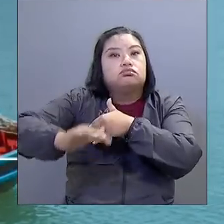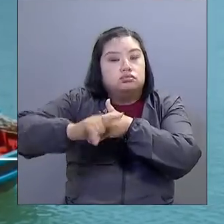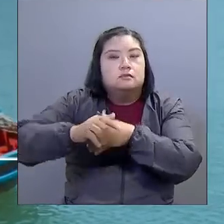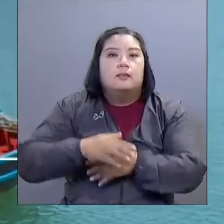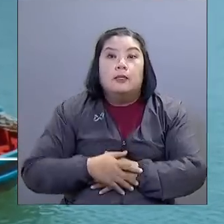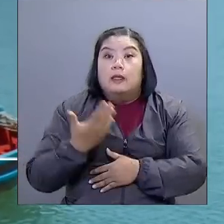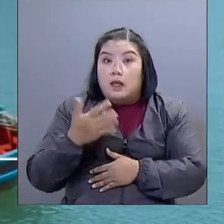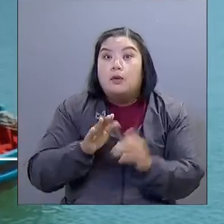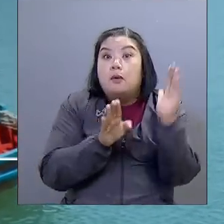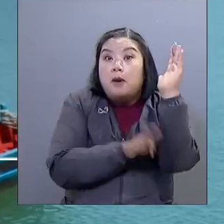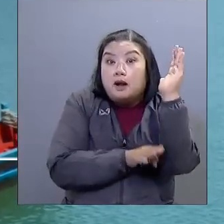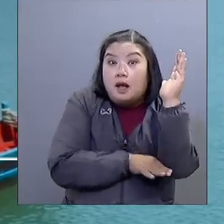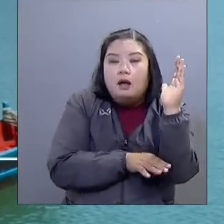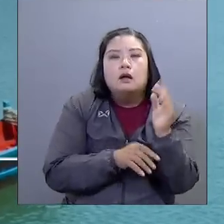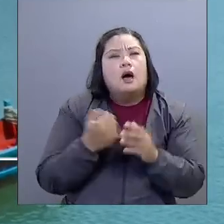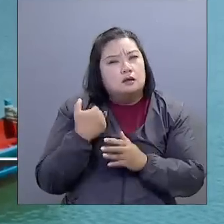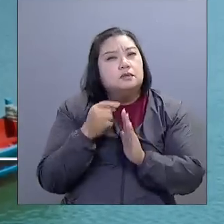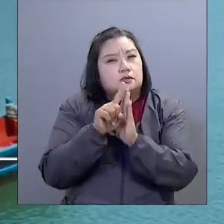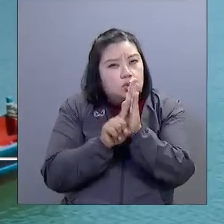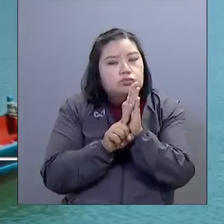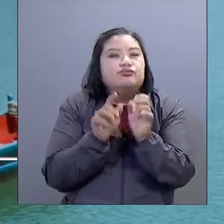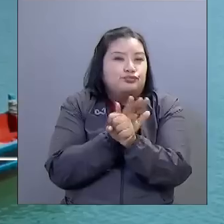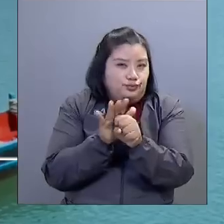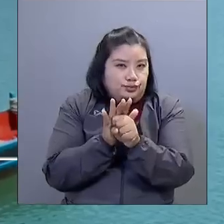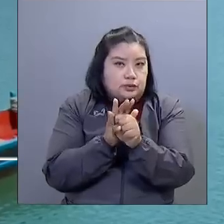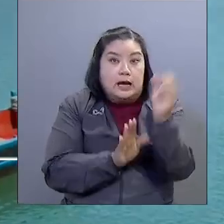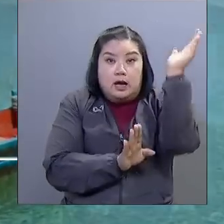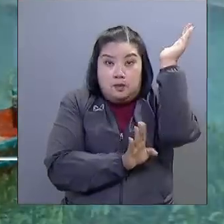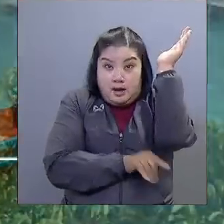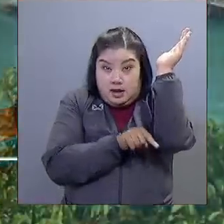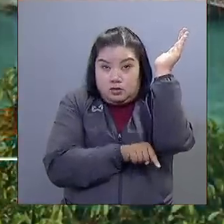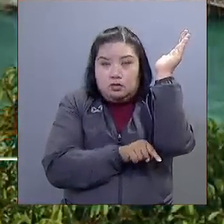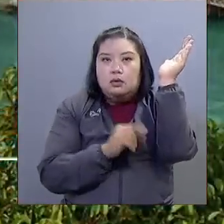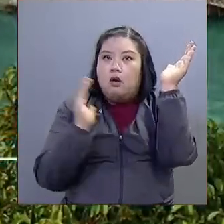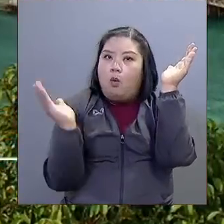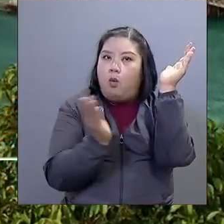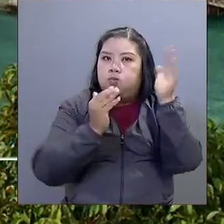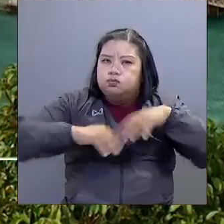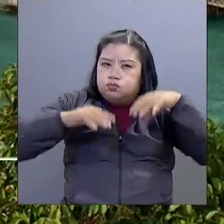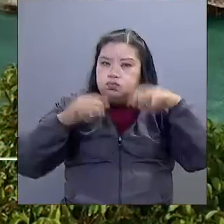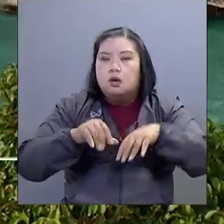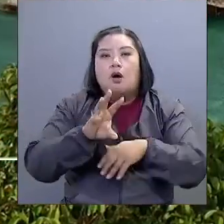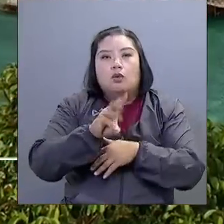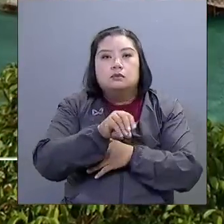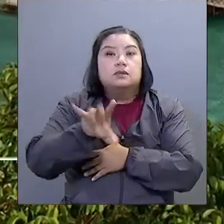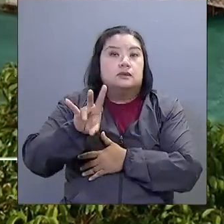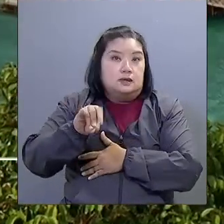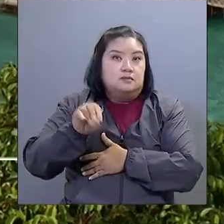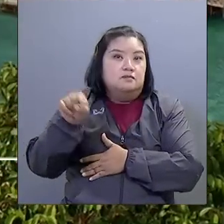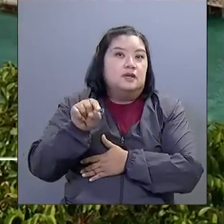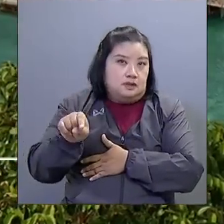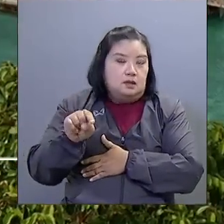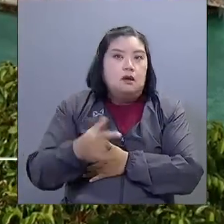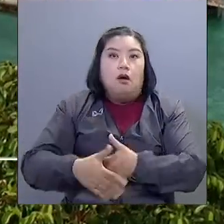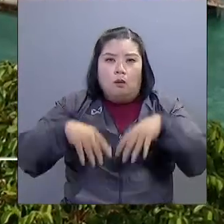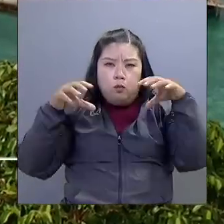คนั้นจะมีอุณหภูมิลดลงได้อีกเล็กน้อยส่วนทางตอนล่างของภาคมีฝนฟ้าคะนอง 60-70% ของพื้นที่และมีฝนต